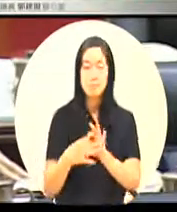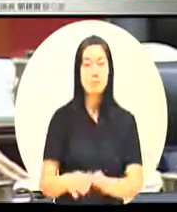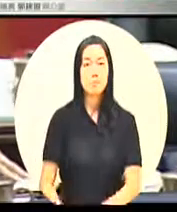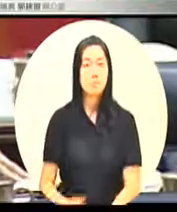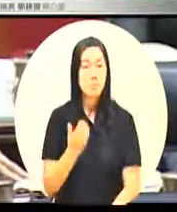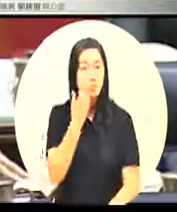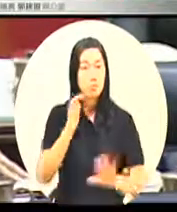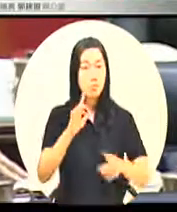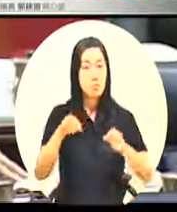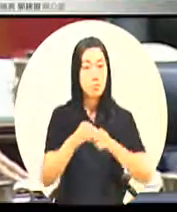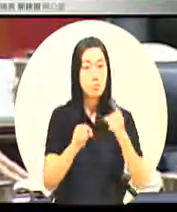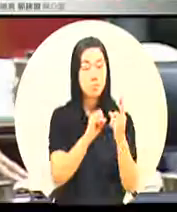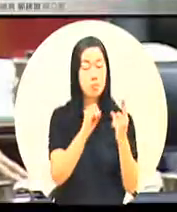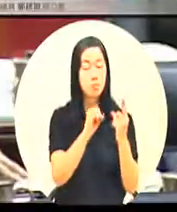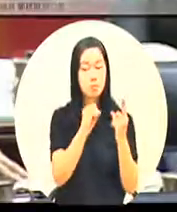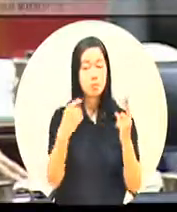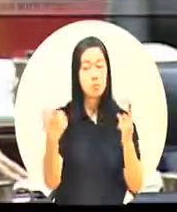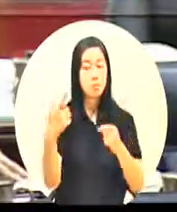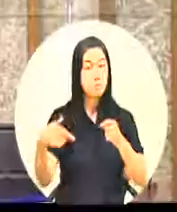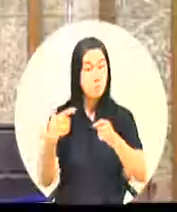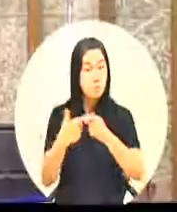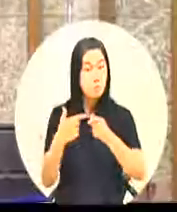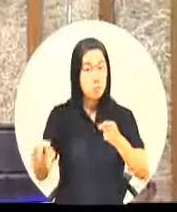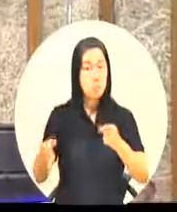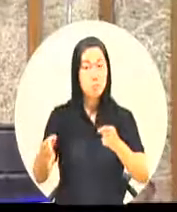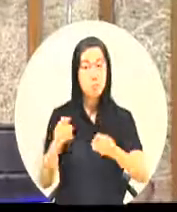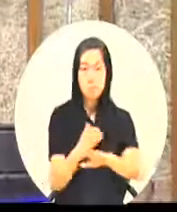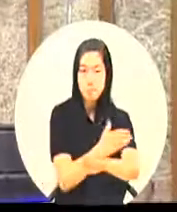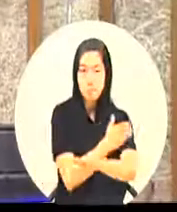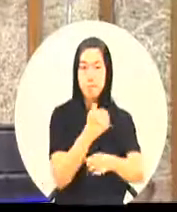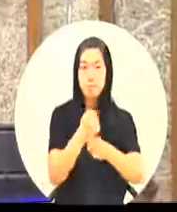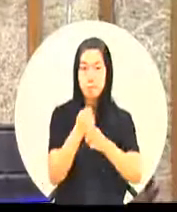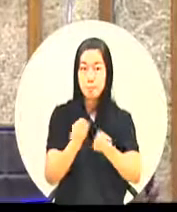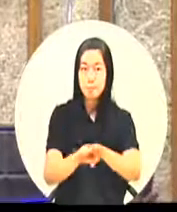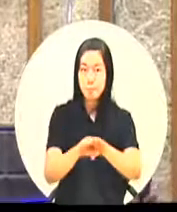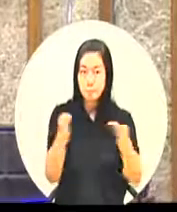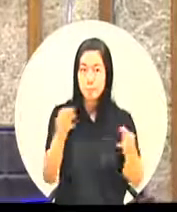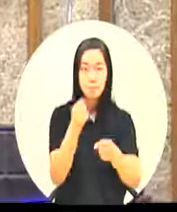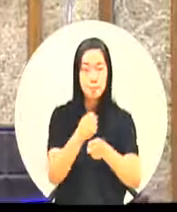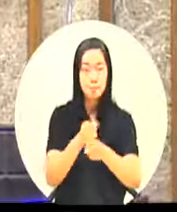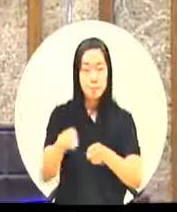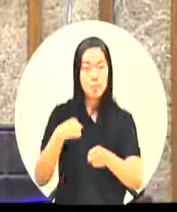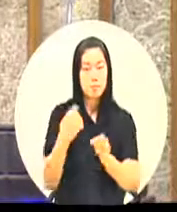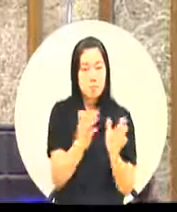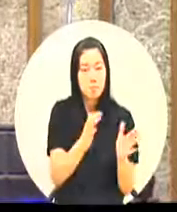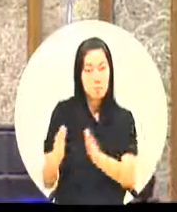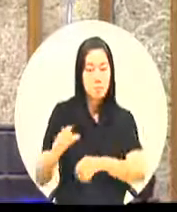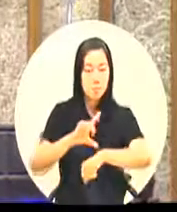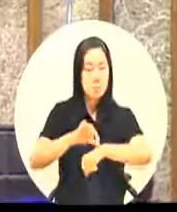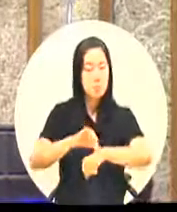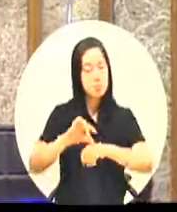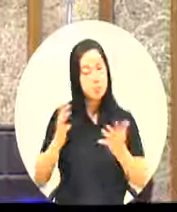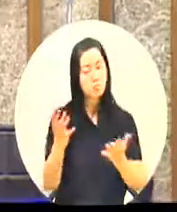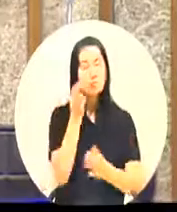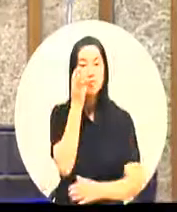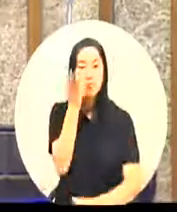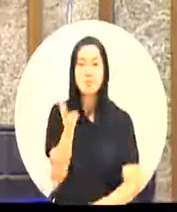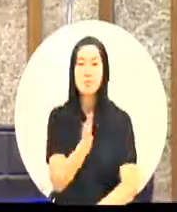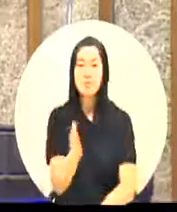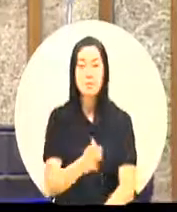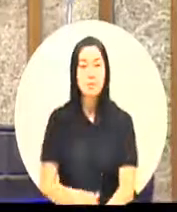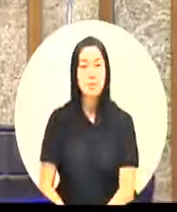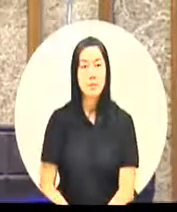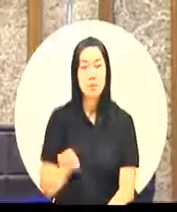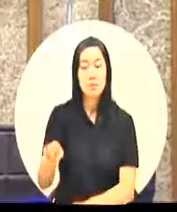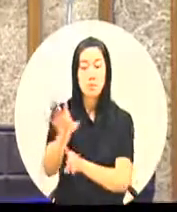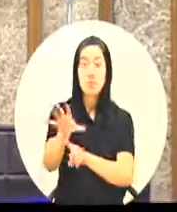今年106年要开始实施的话，其实我们可以准备的时间呢，其实只有3个月时间哦。所以我们是跟